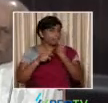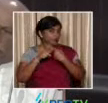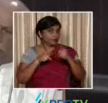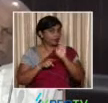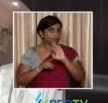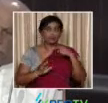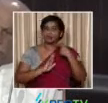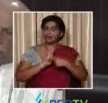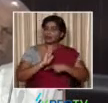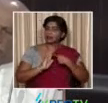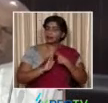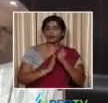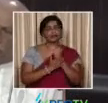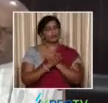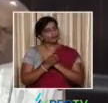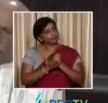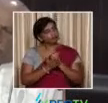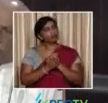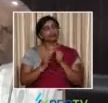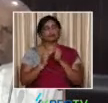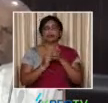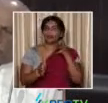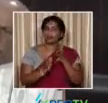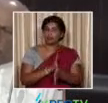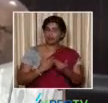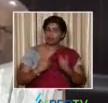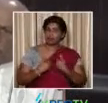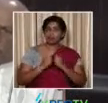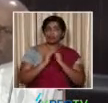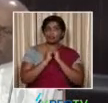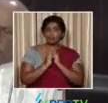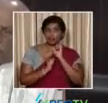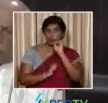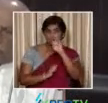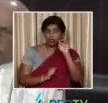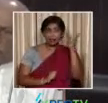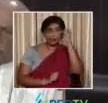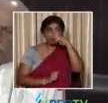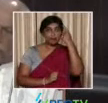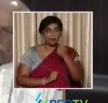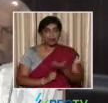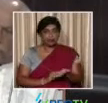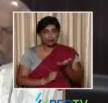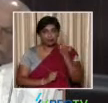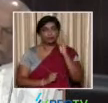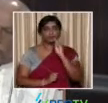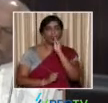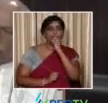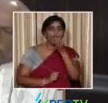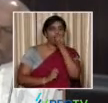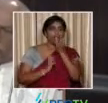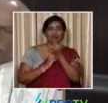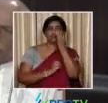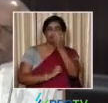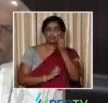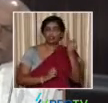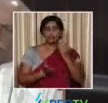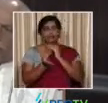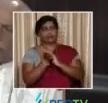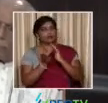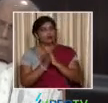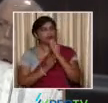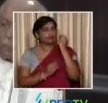මේ රටේ අපි හැමෝම මේ වැරද්ද කළා. රස්සාවල් දුන්නේ, padi වැඩි කළේ, නිකම් හාල් දුන්නේ, සහන